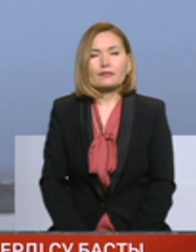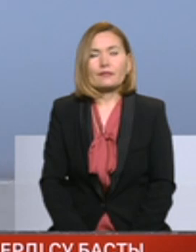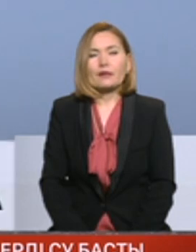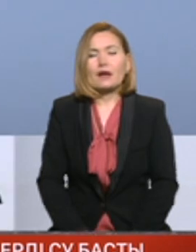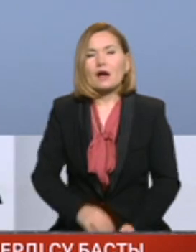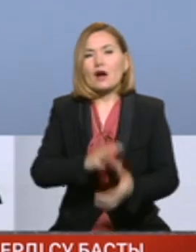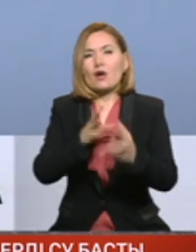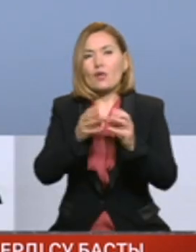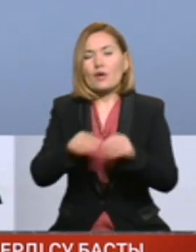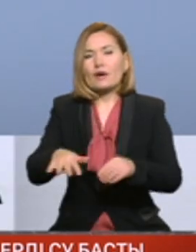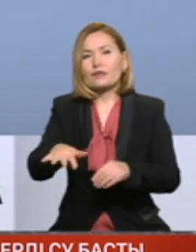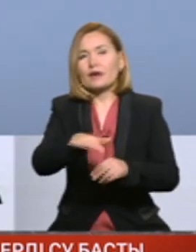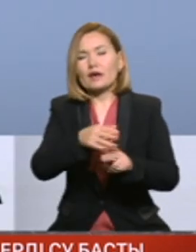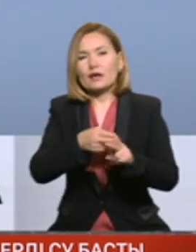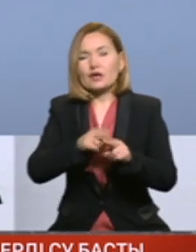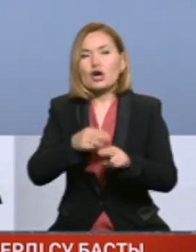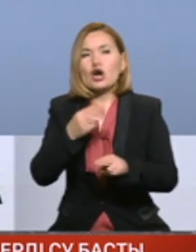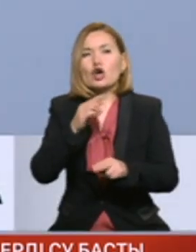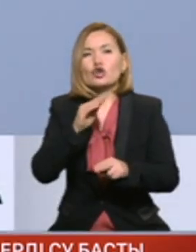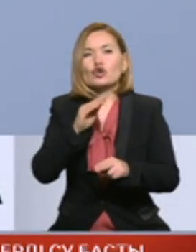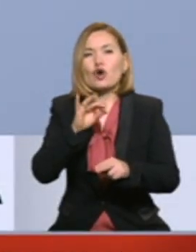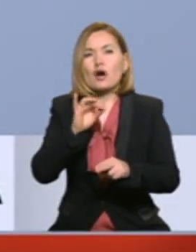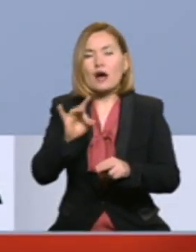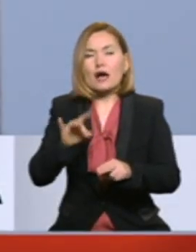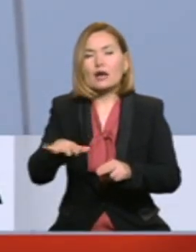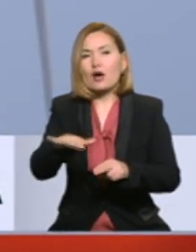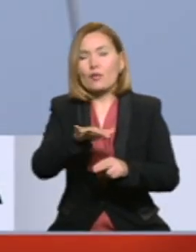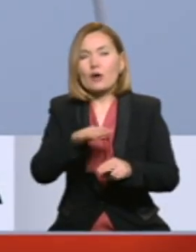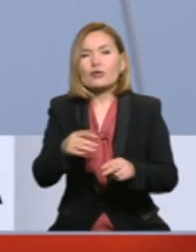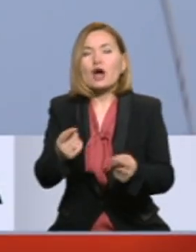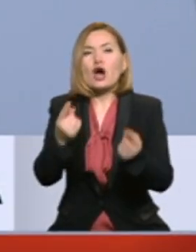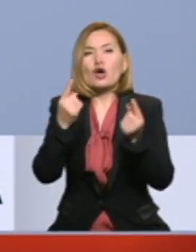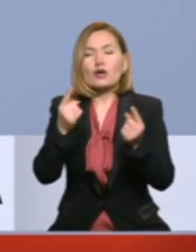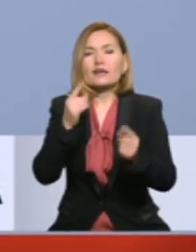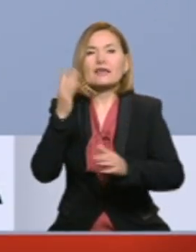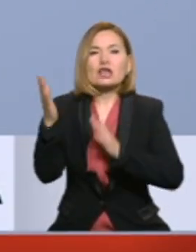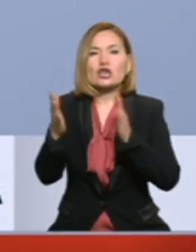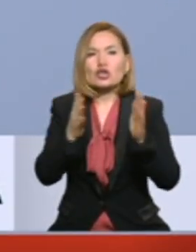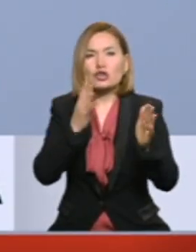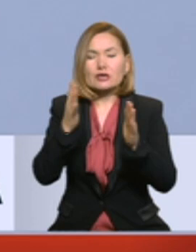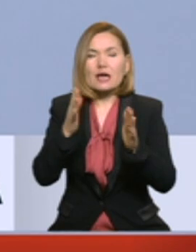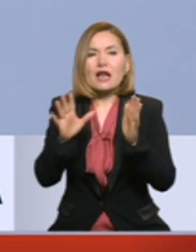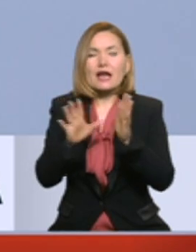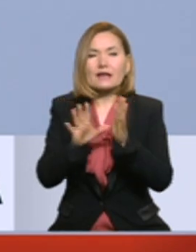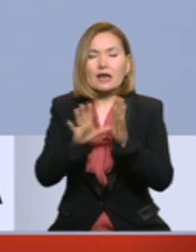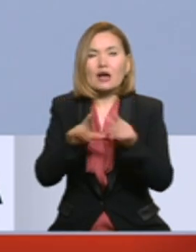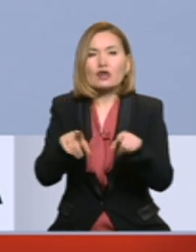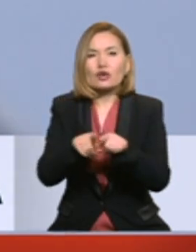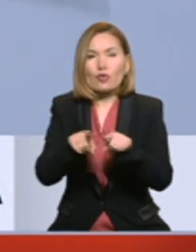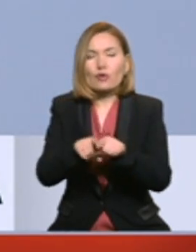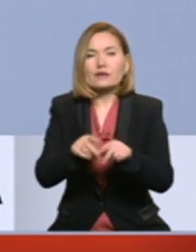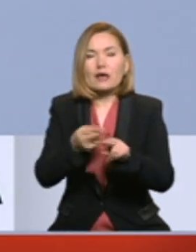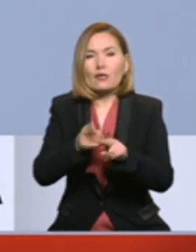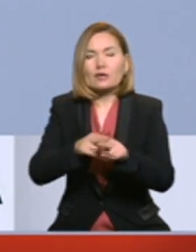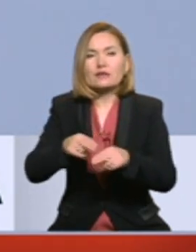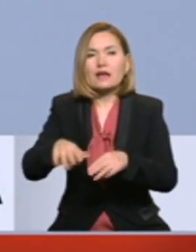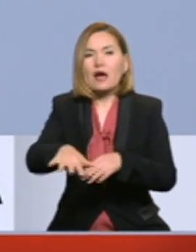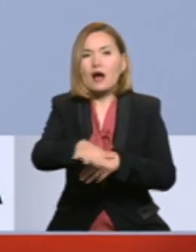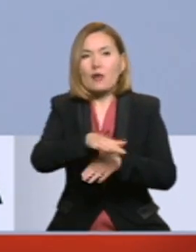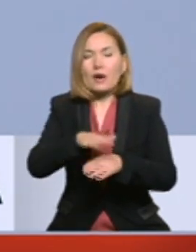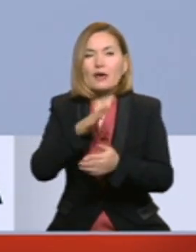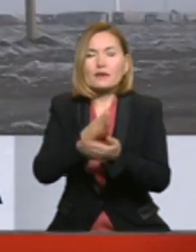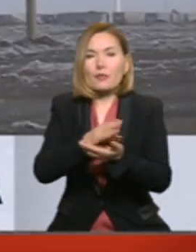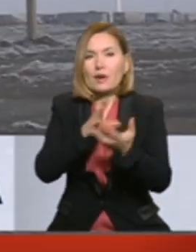Ебі және Сайқан. Жоңғар қақпасында халма кезек соғатын осында екі жел бар. Сайқан батыстан шығысқа қарай өрлесе, ебінің жел